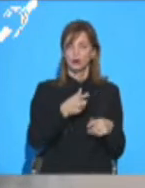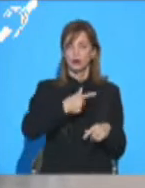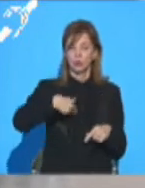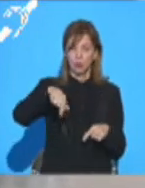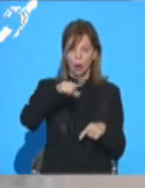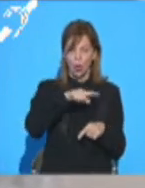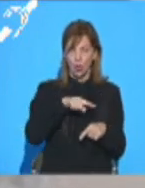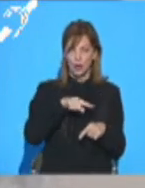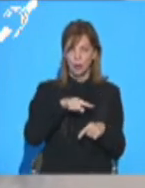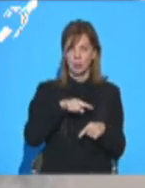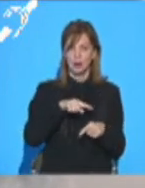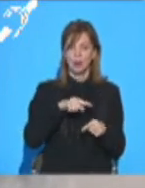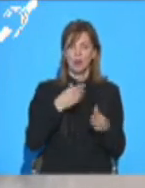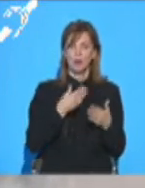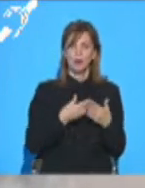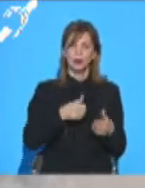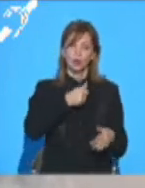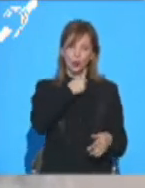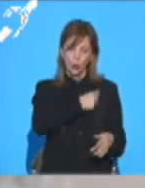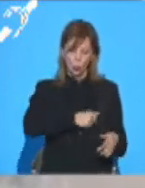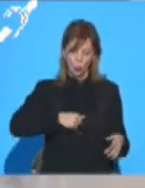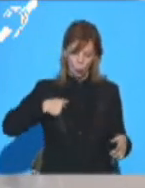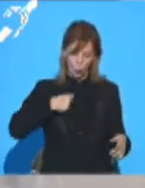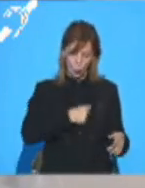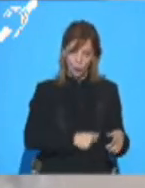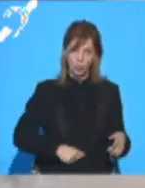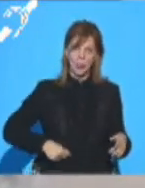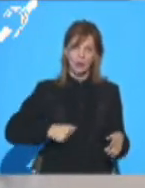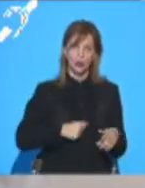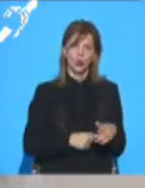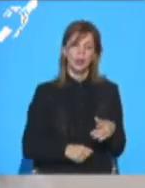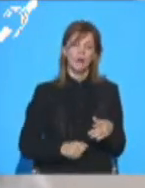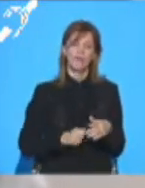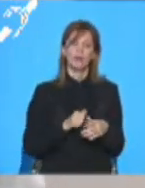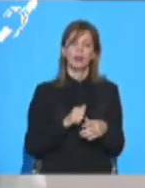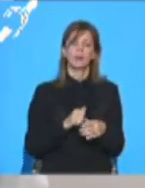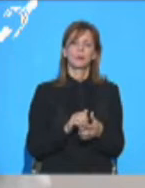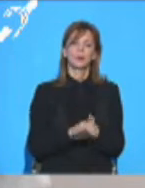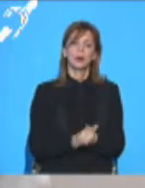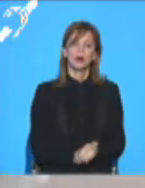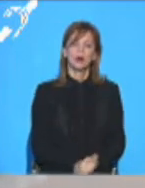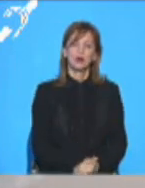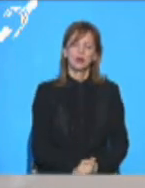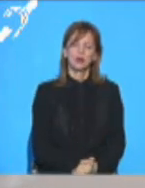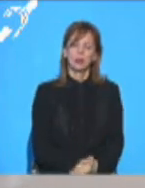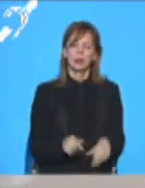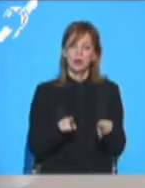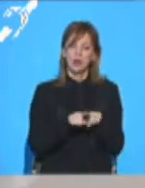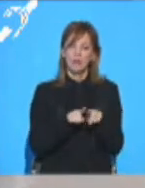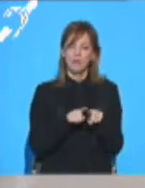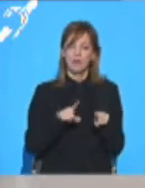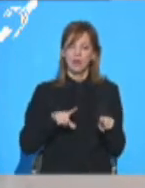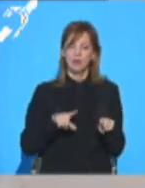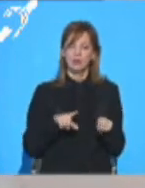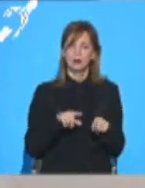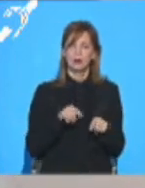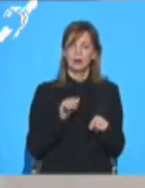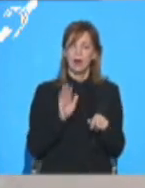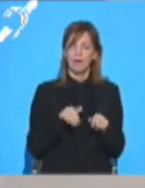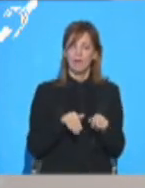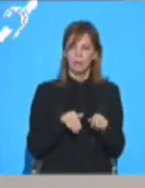imagistică împreună cu computerul tomograf pe care recent l-am achiziționat. De asemenea, este vorba și